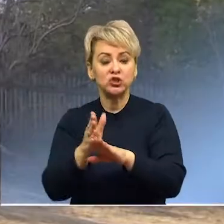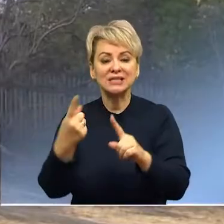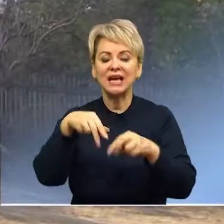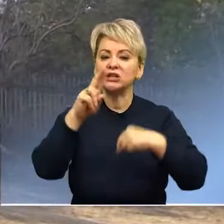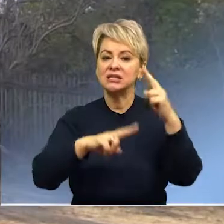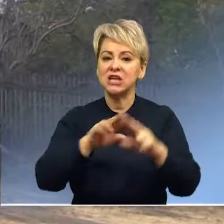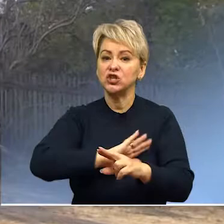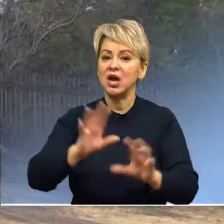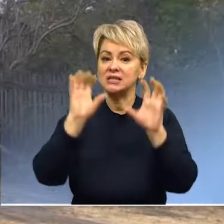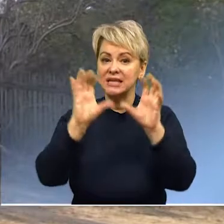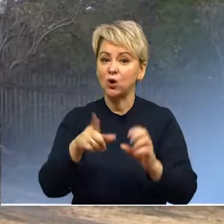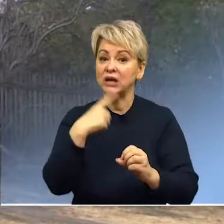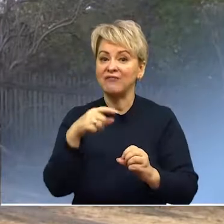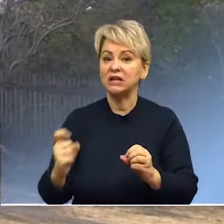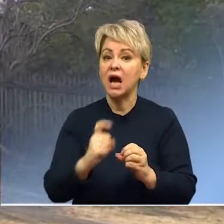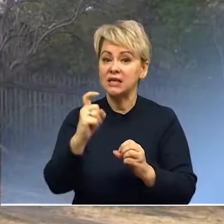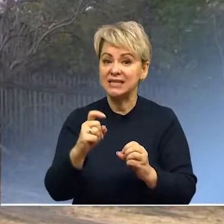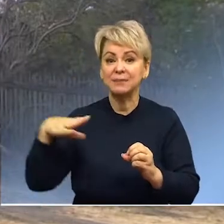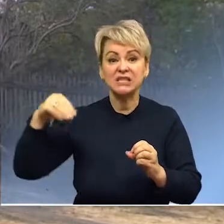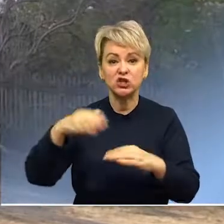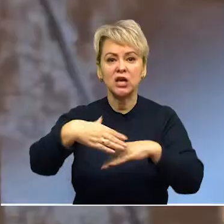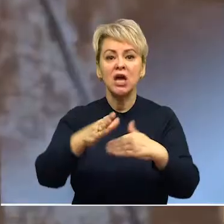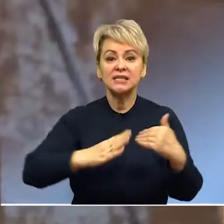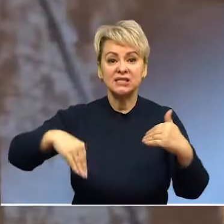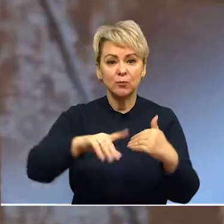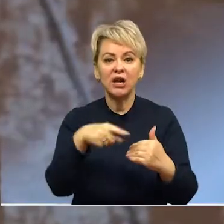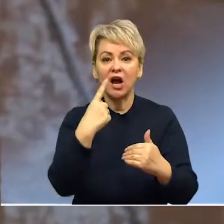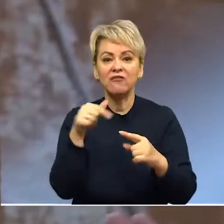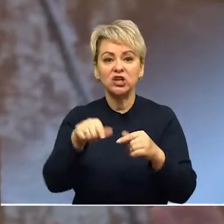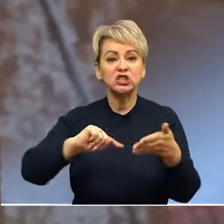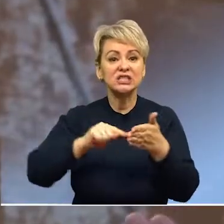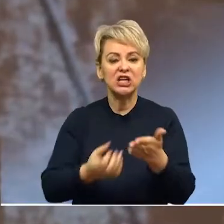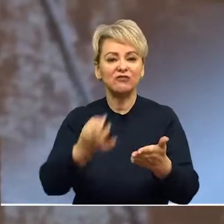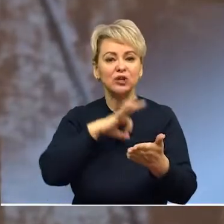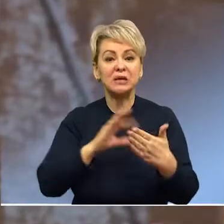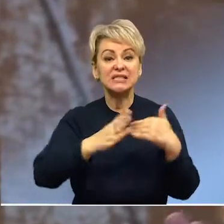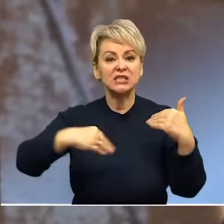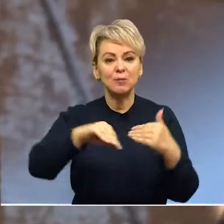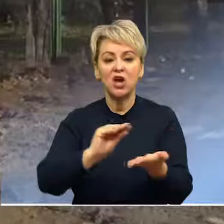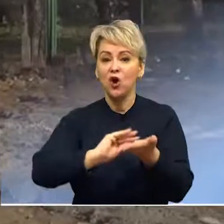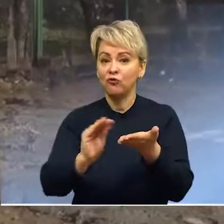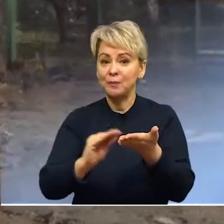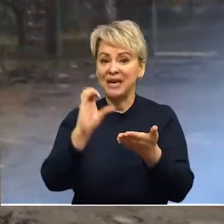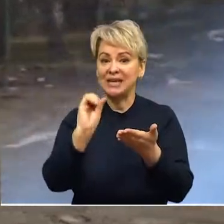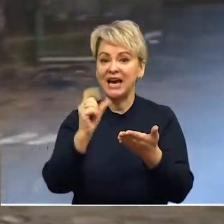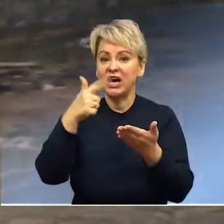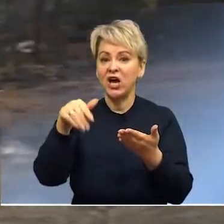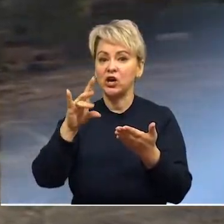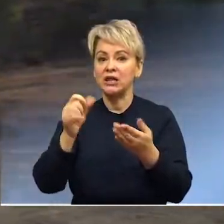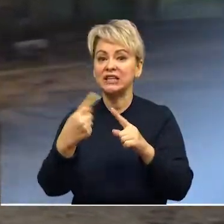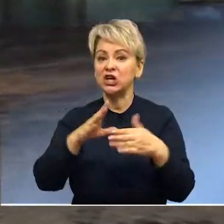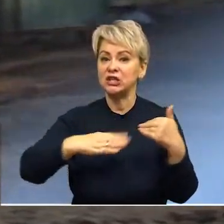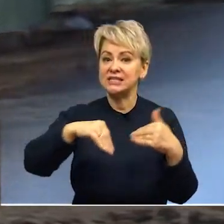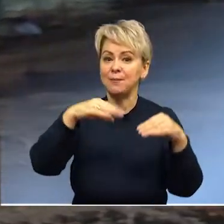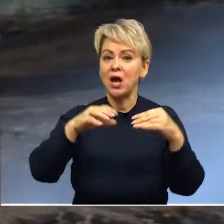Это строительство незаконно, настаивают собственники соседних участков, аргументируя нецелевым использованием земли. В выписке из ЕГРН сказано, это